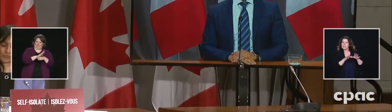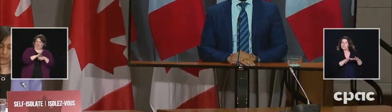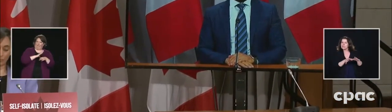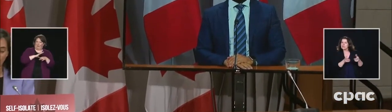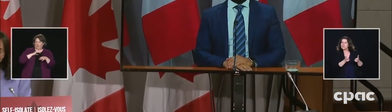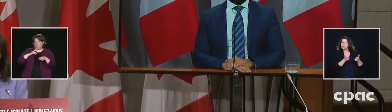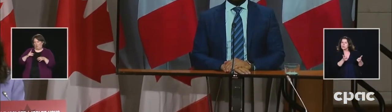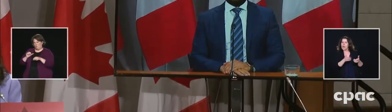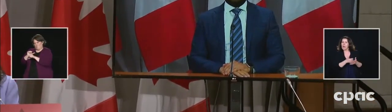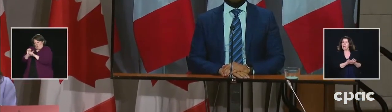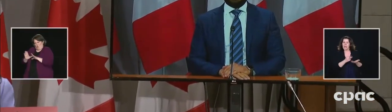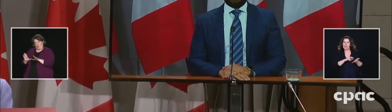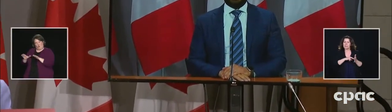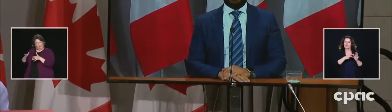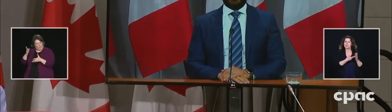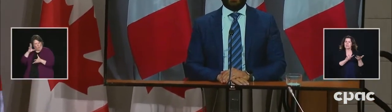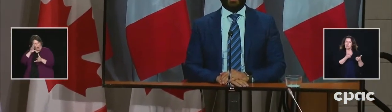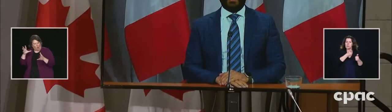œuvre.